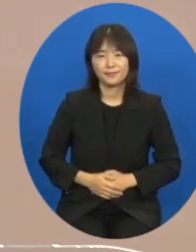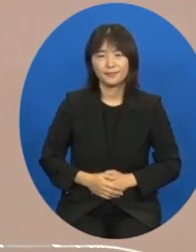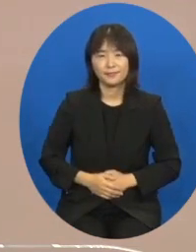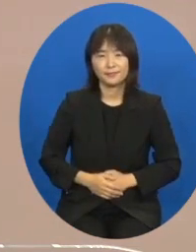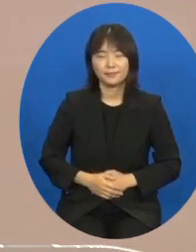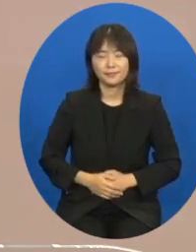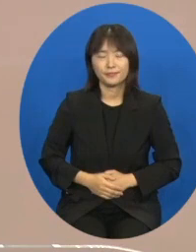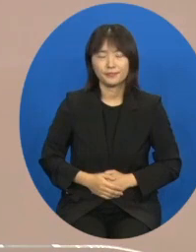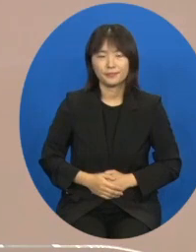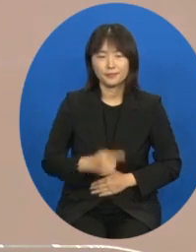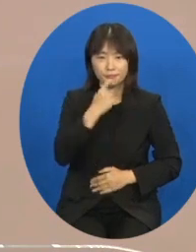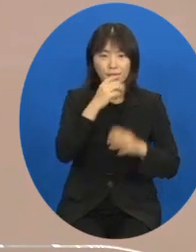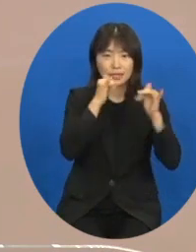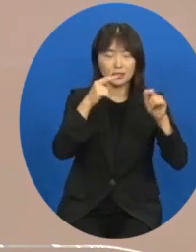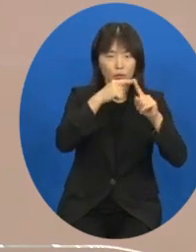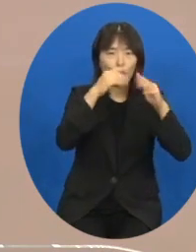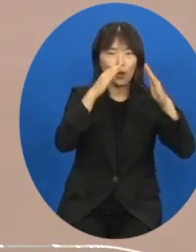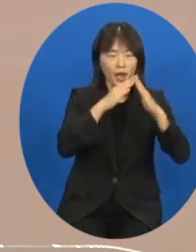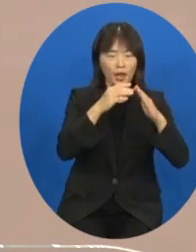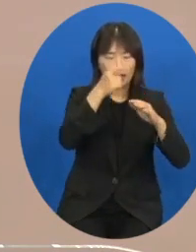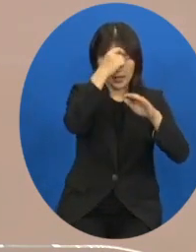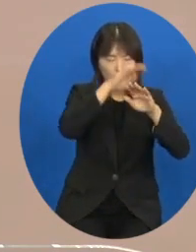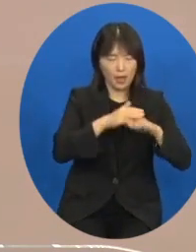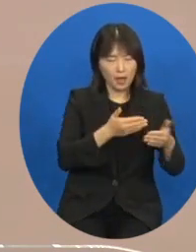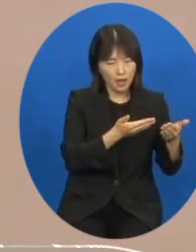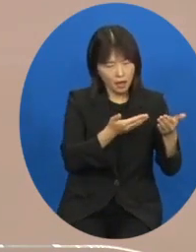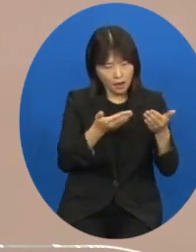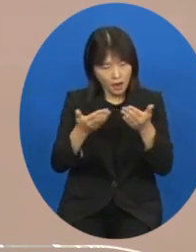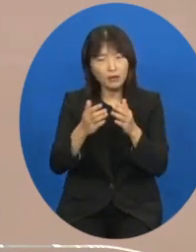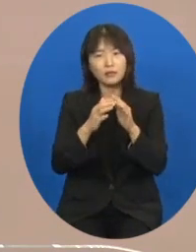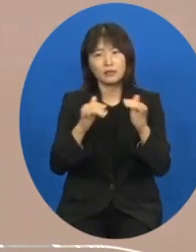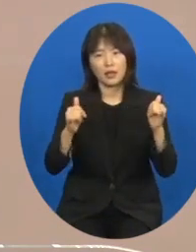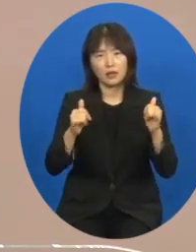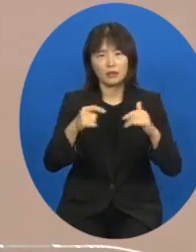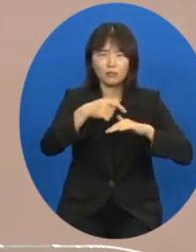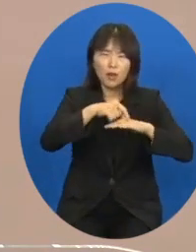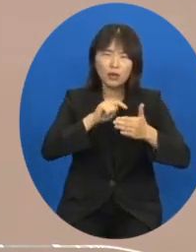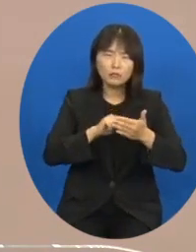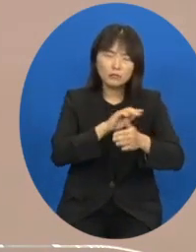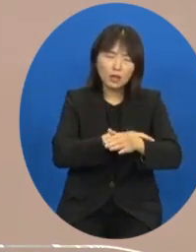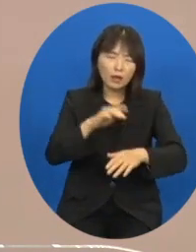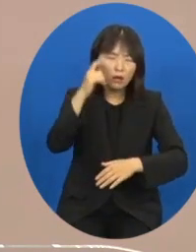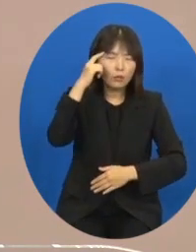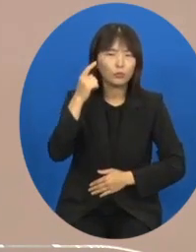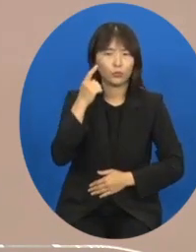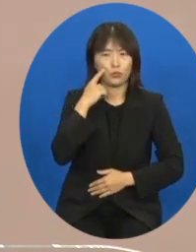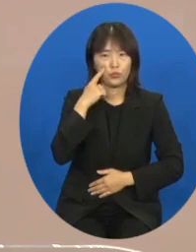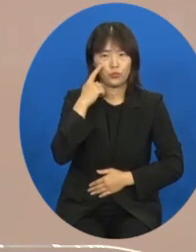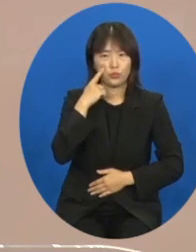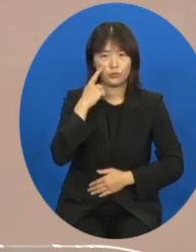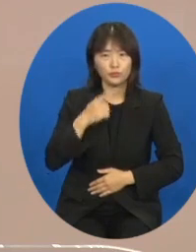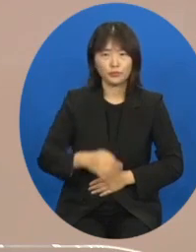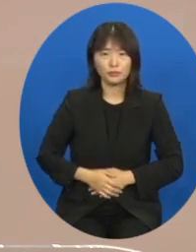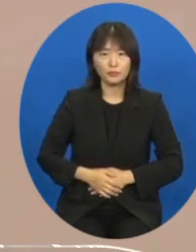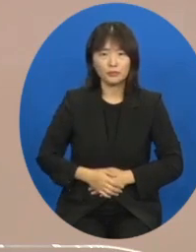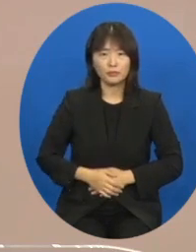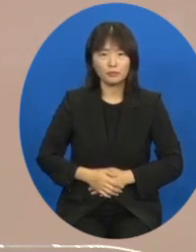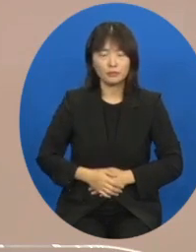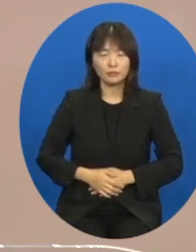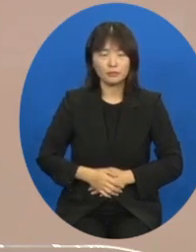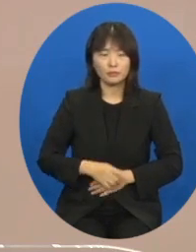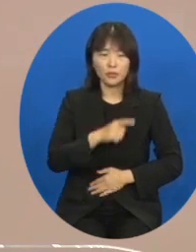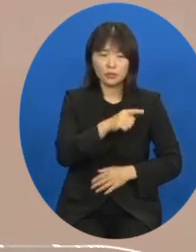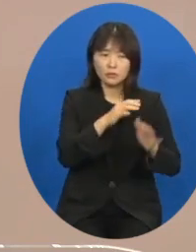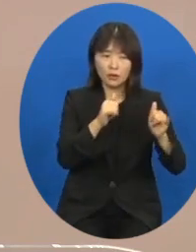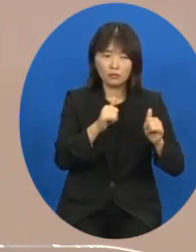그 백인 교회 예배 안내위원, 그 심정을 한번 생각해 봅시다. 그는 나름대로